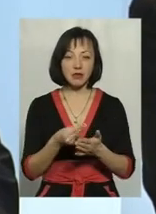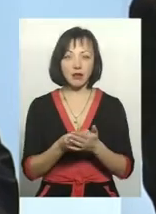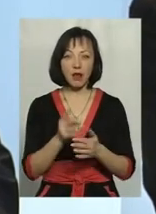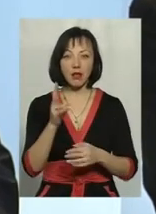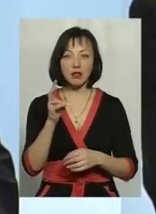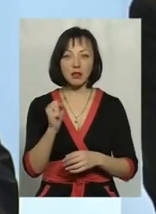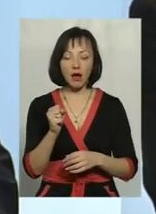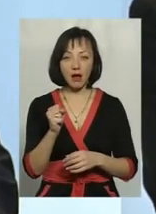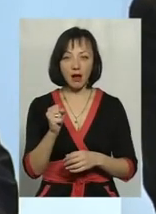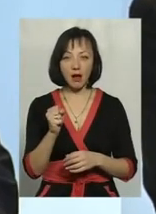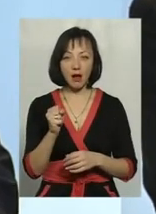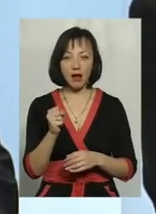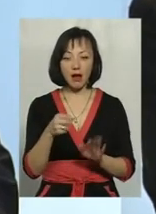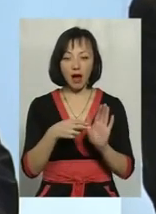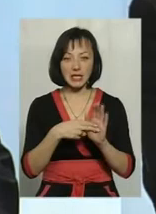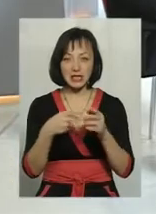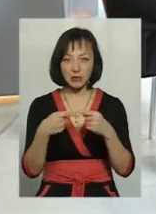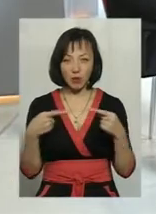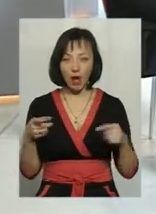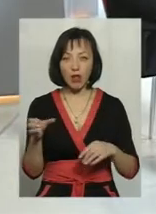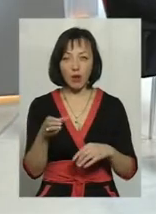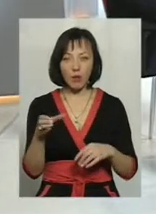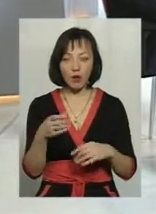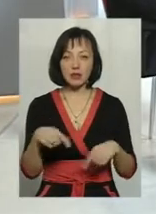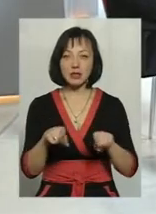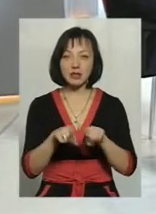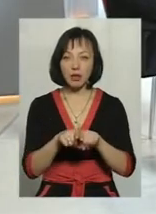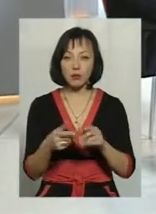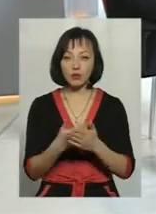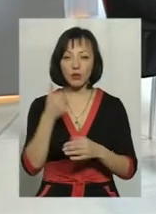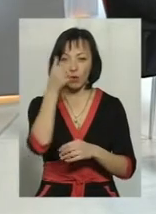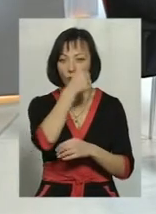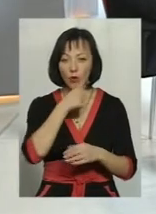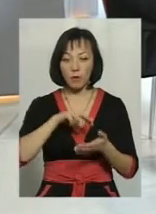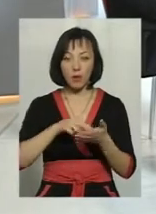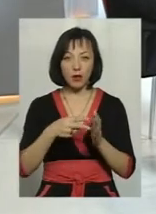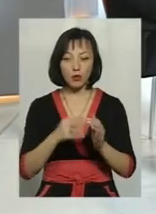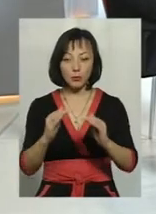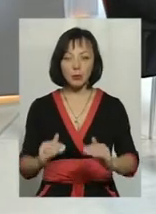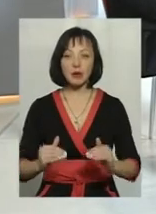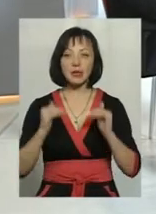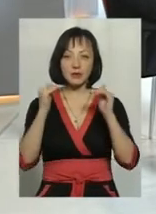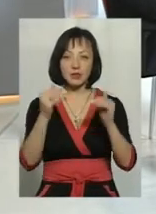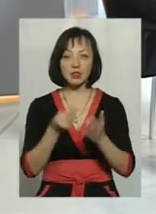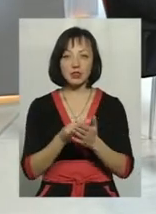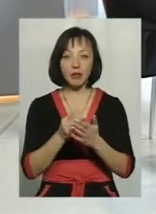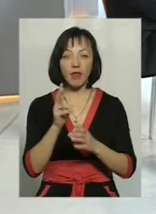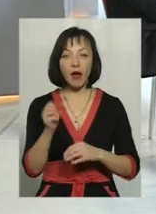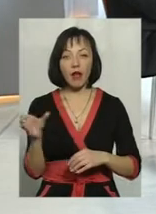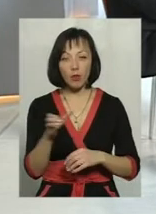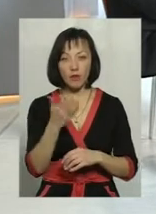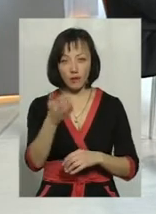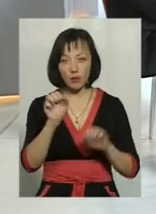на акцизні продукти, на алкоголь. Так само з нового року прогнозують знов підвищення ціни. Чи можете ви сказати,